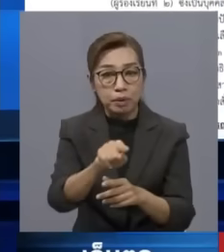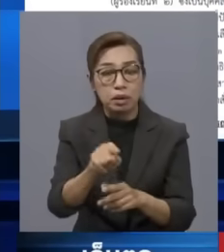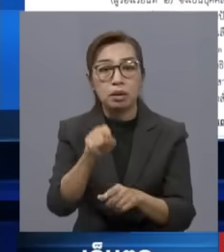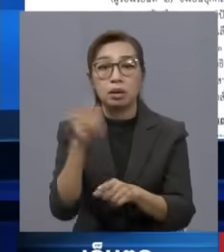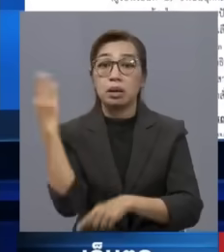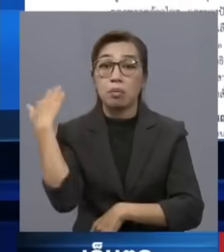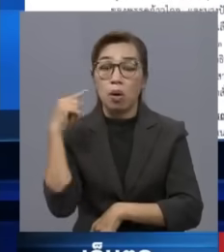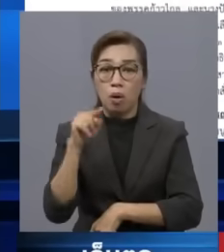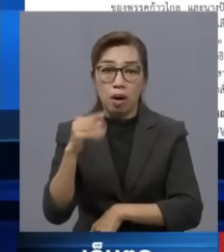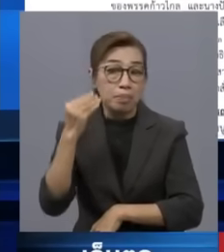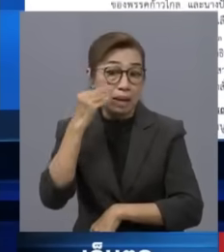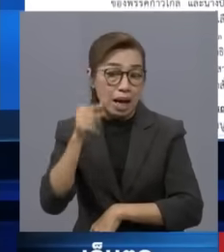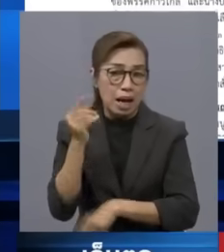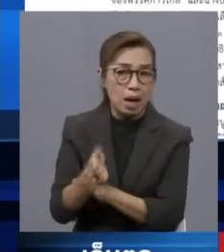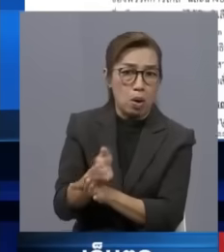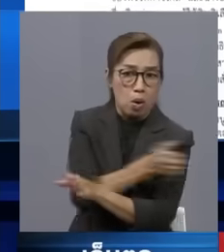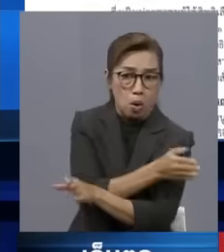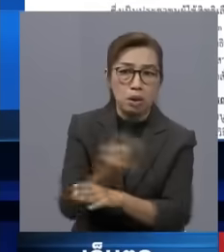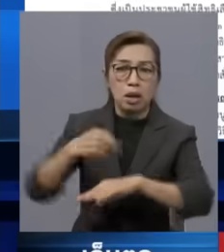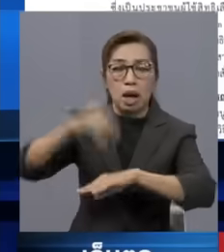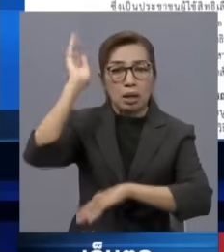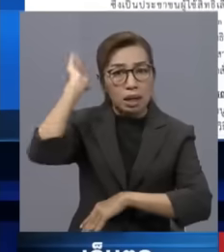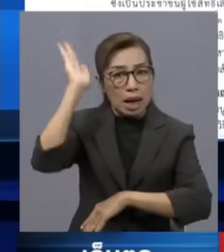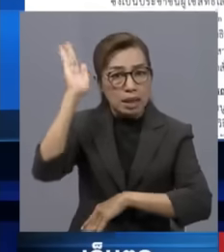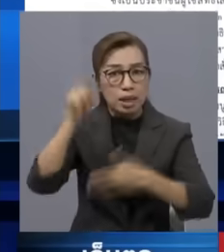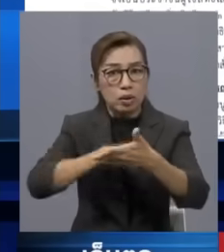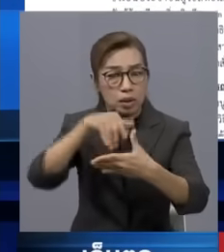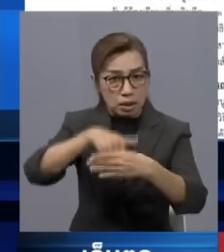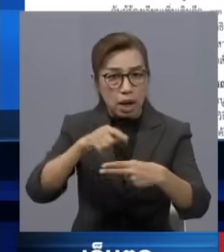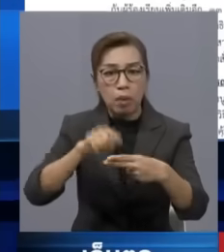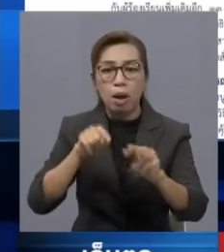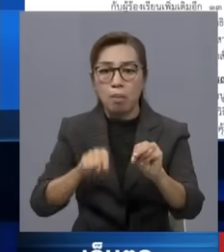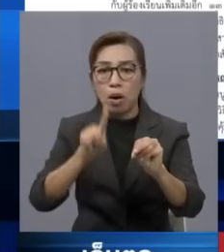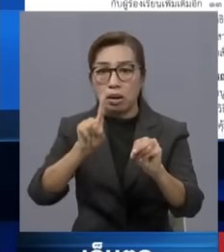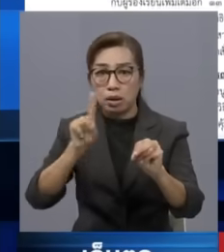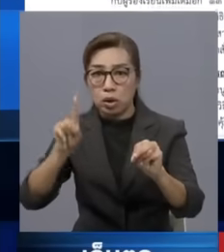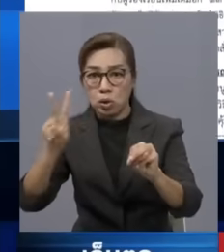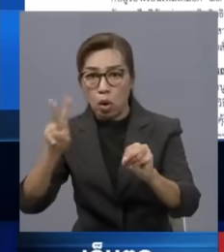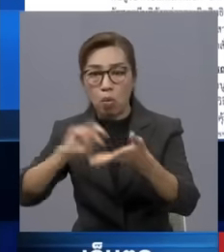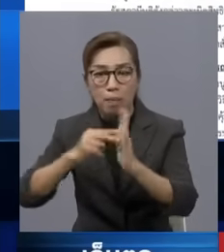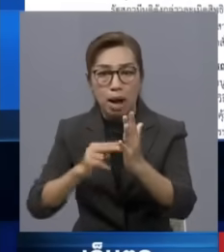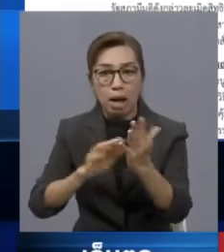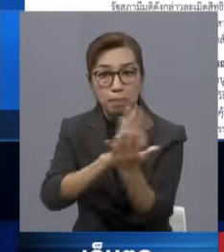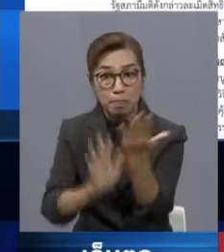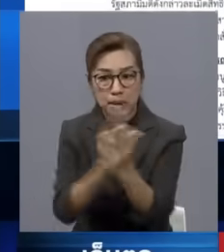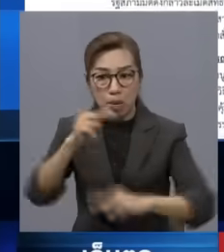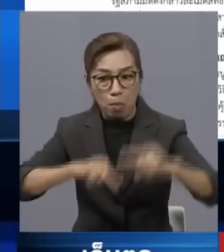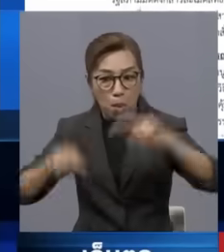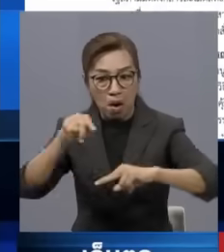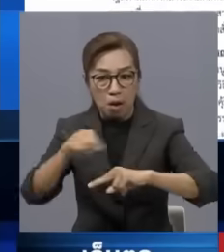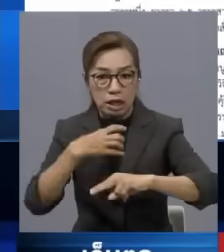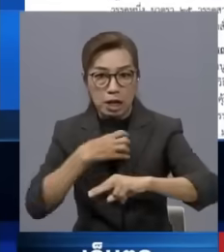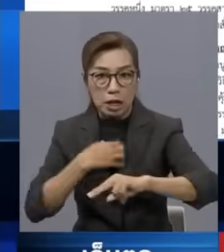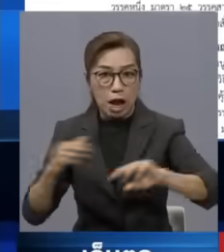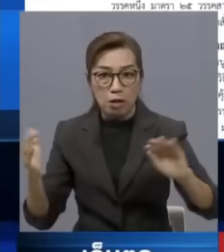แจงคำร้องเรื่องการหาเสียงการแก้ไขมาตรา 112เป็นการล้มล้างการปกครองหรือเปล่าจำมันเป็นผลดีกับทางก้าวไกลหรือไม่